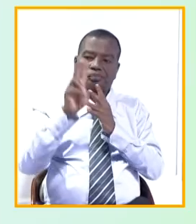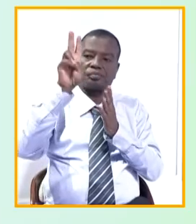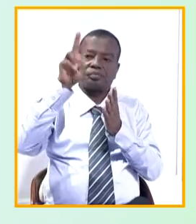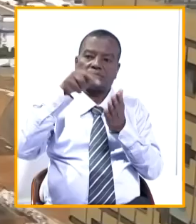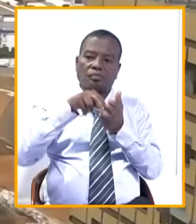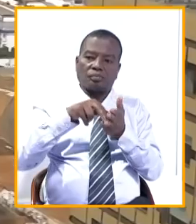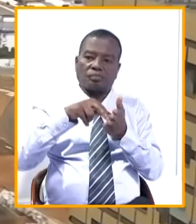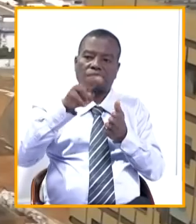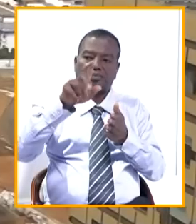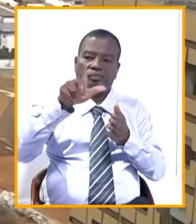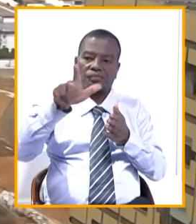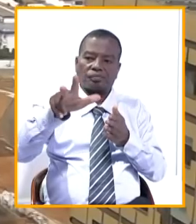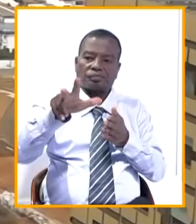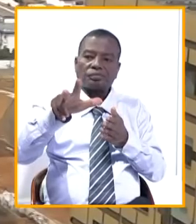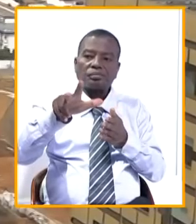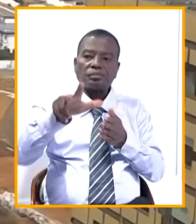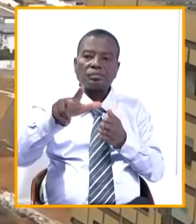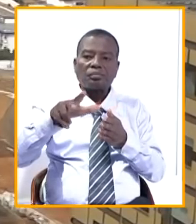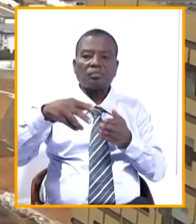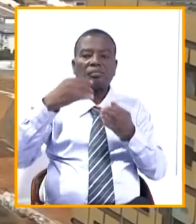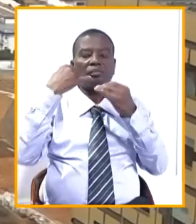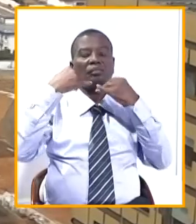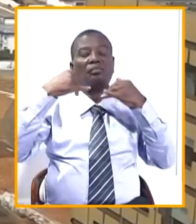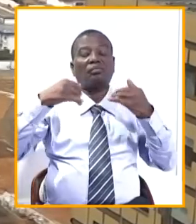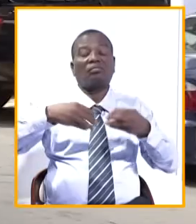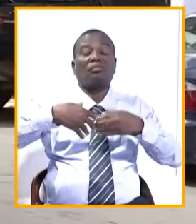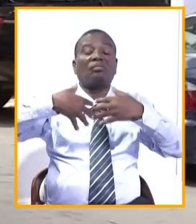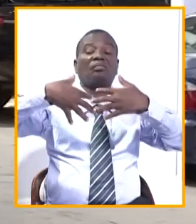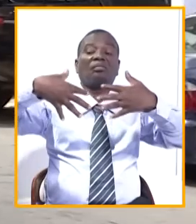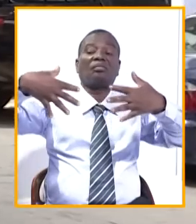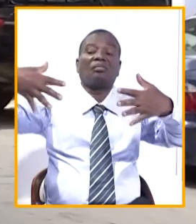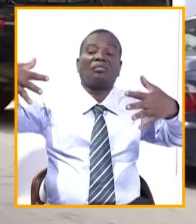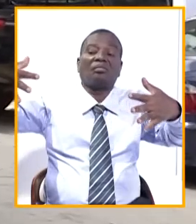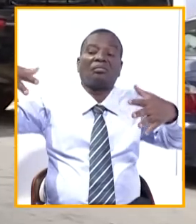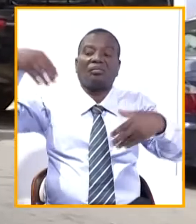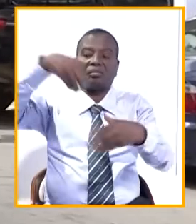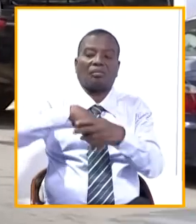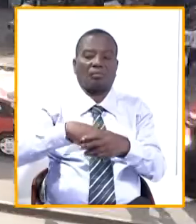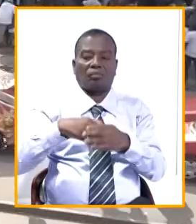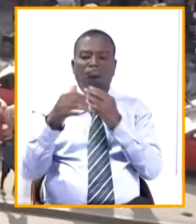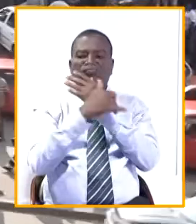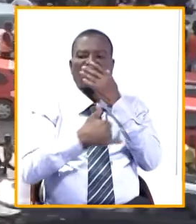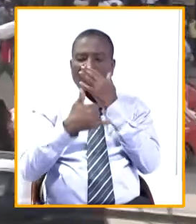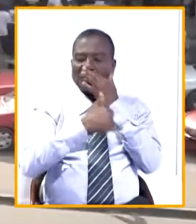mars 2023. La nouvelle s'est répandue comme une traînée de poudre dans le pays. Le permis de conduire fera l'objet de toutes